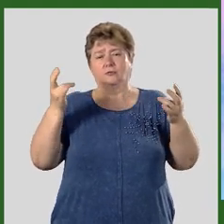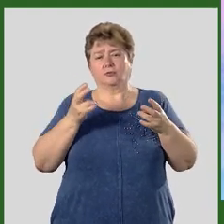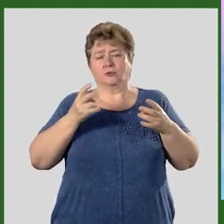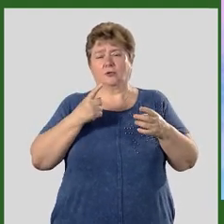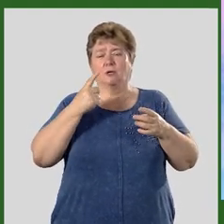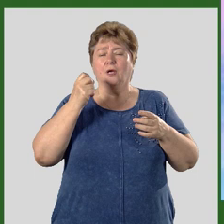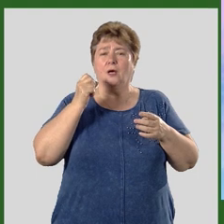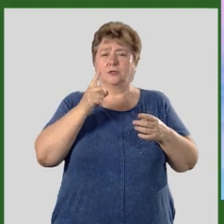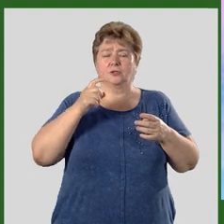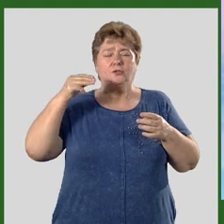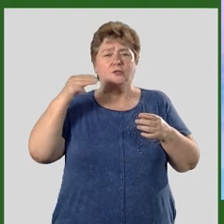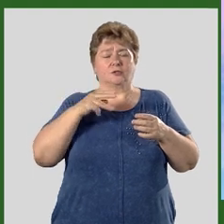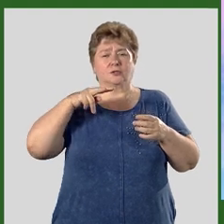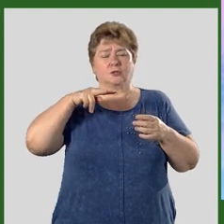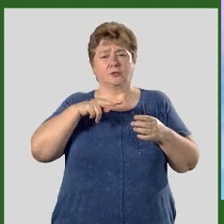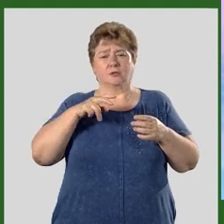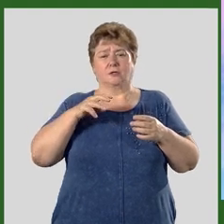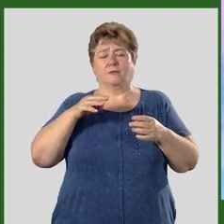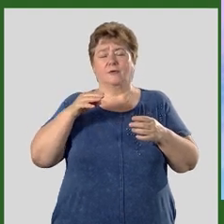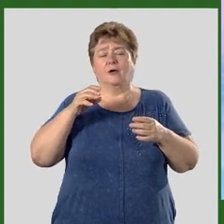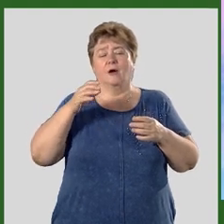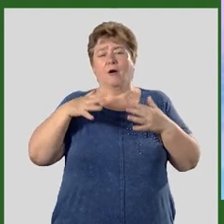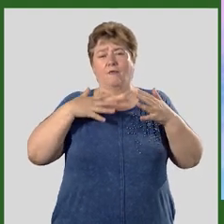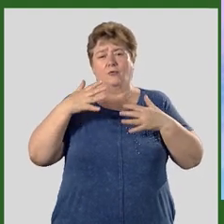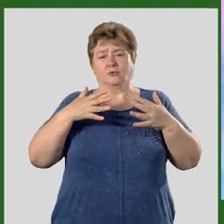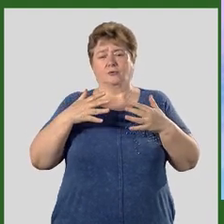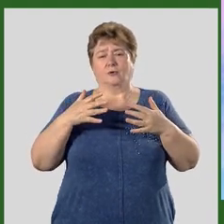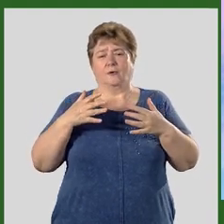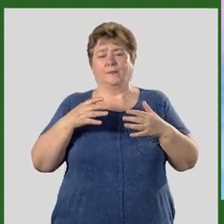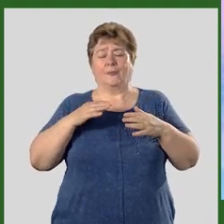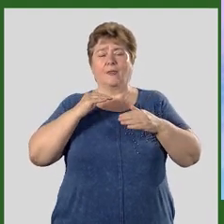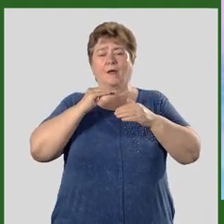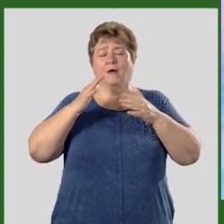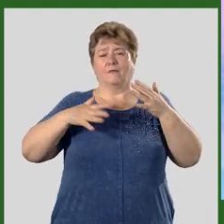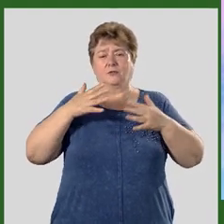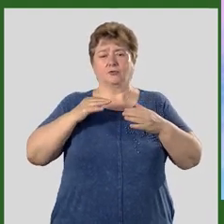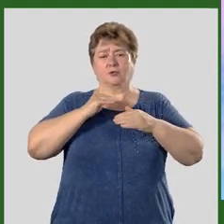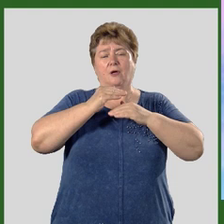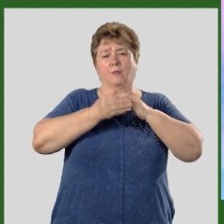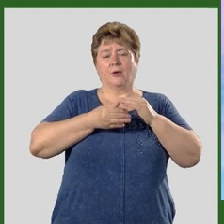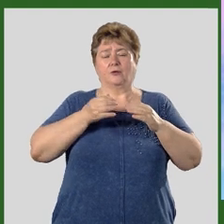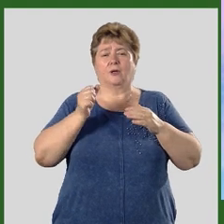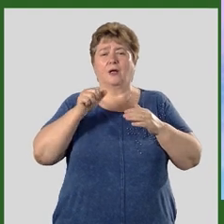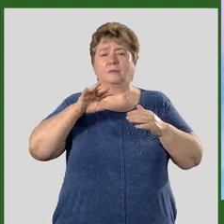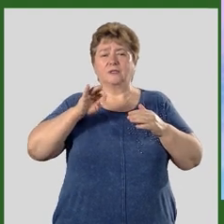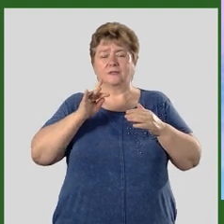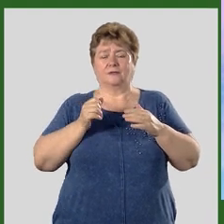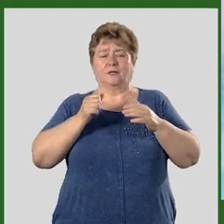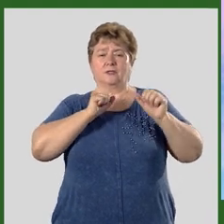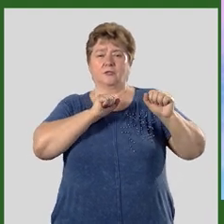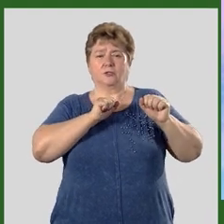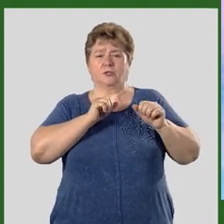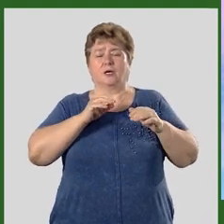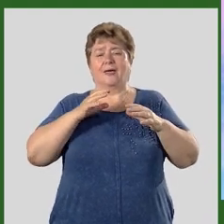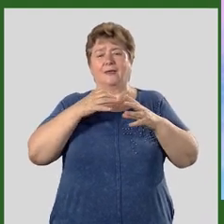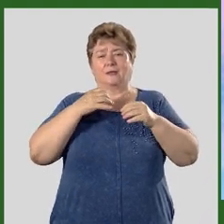около 11 тысяч литров воздуха. Воздушная оболочка, атмосфера, предохраняет Землю